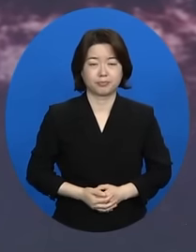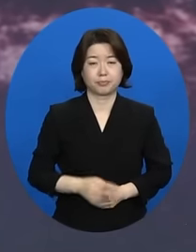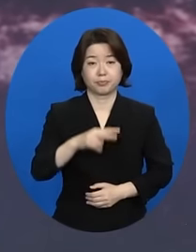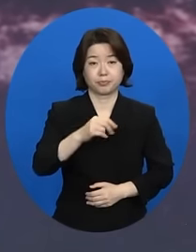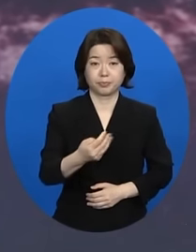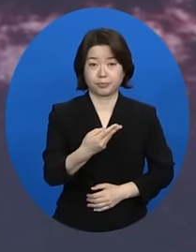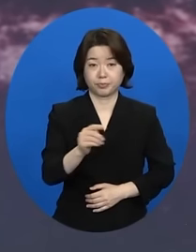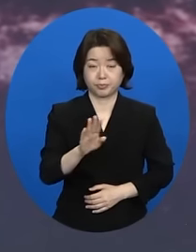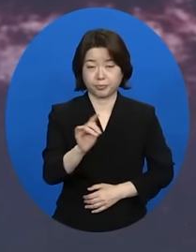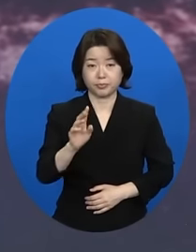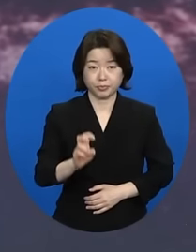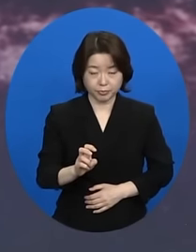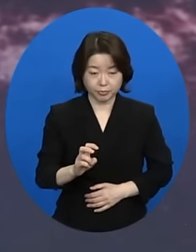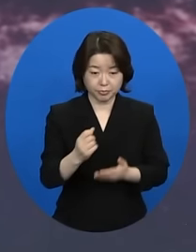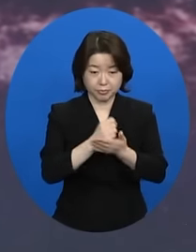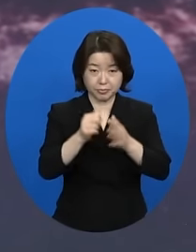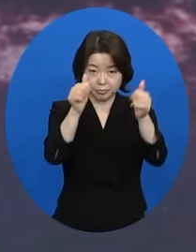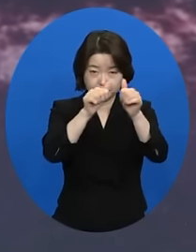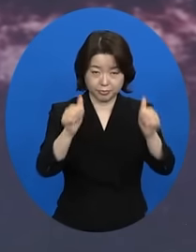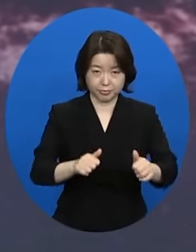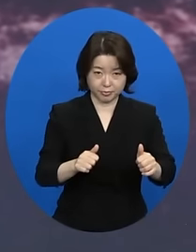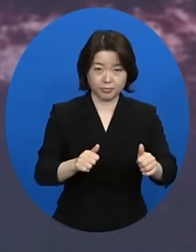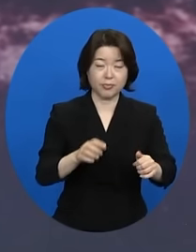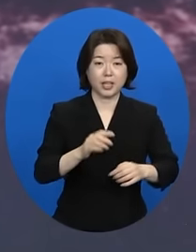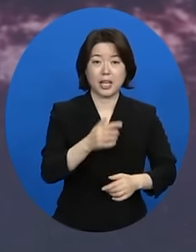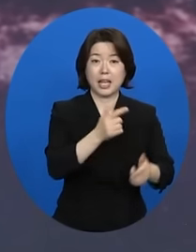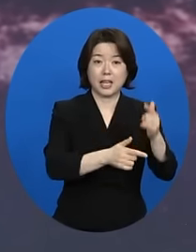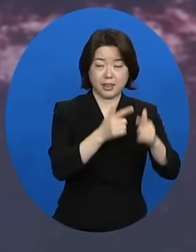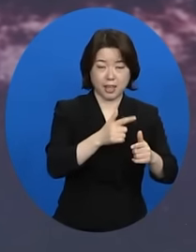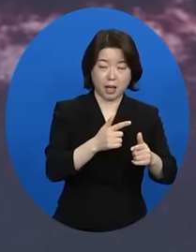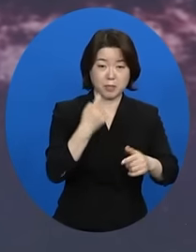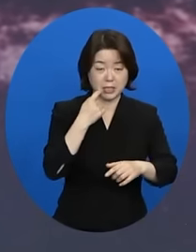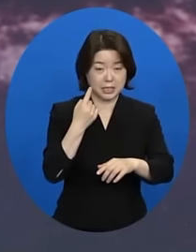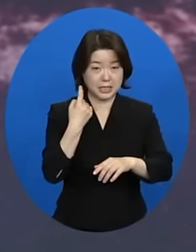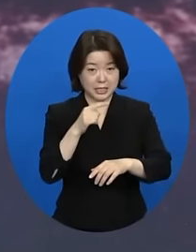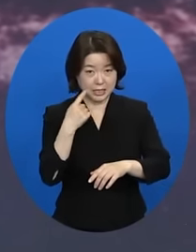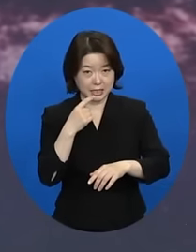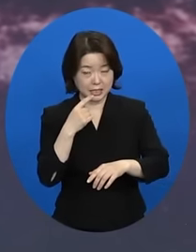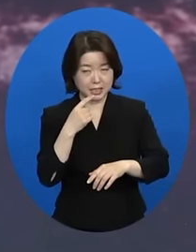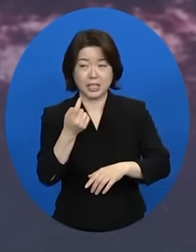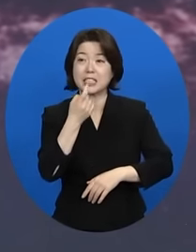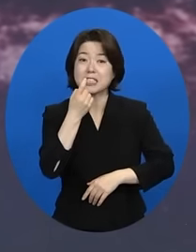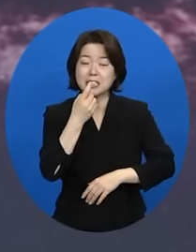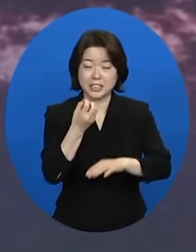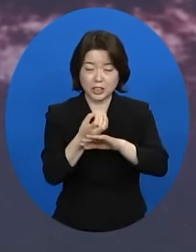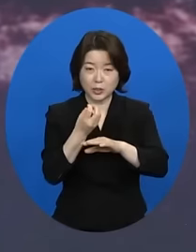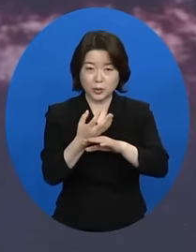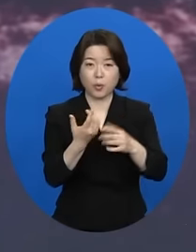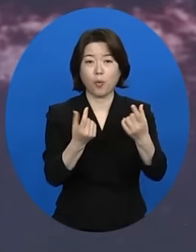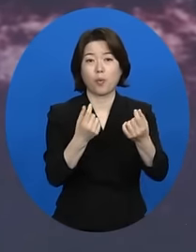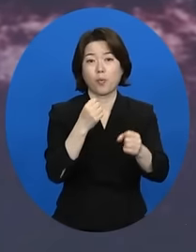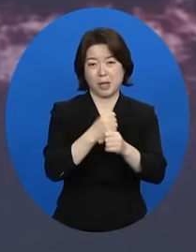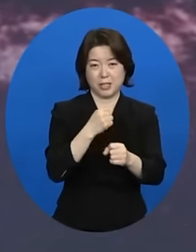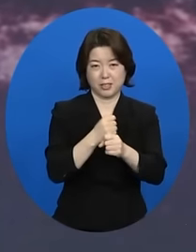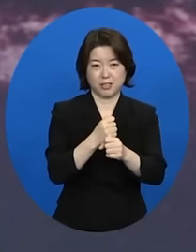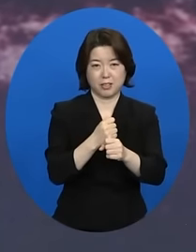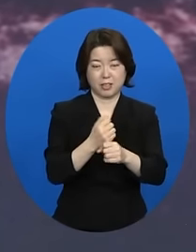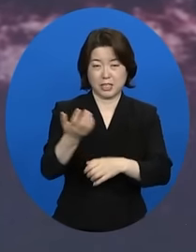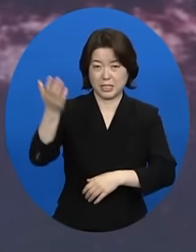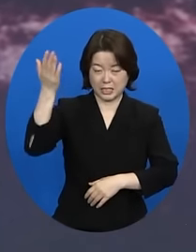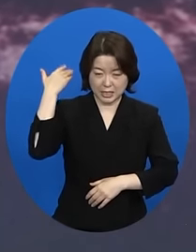드라빔은 뭐냐면 나무나 혹은 이제 때로는 은으로 주조되기도 하는데 고대 세계에서 이